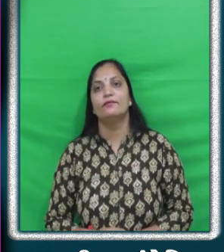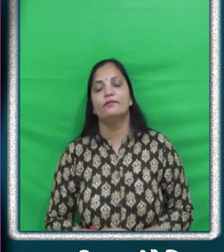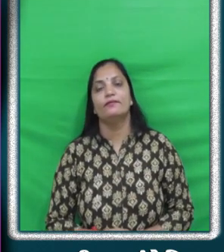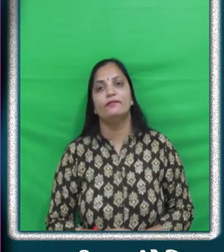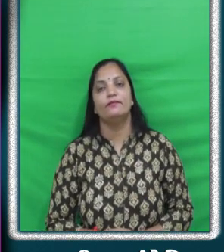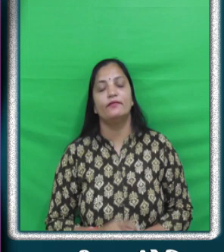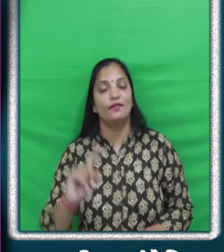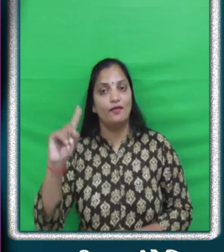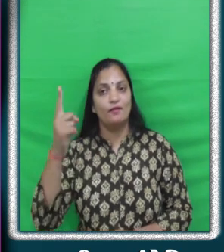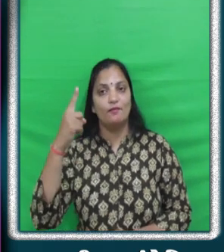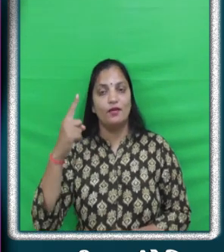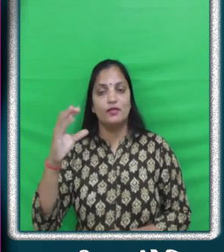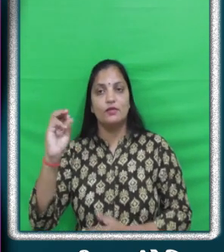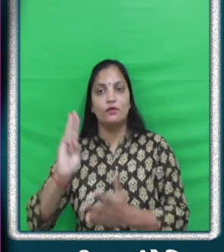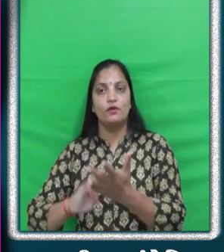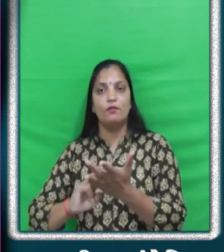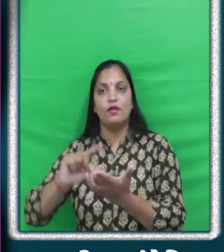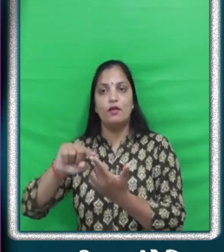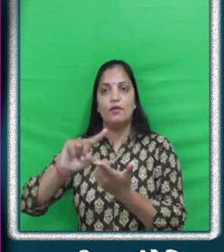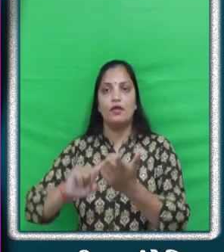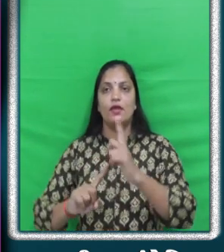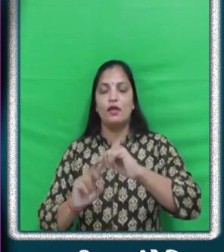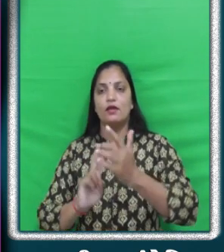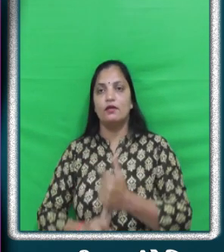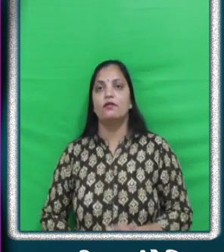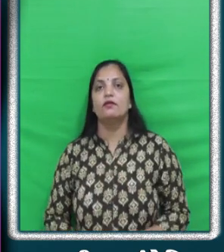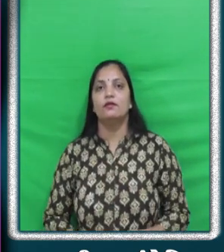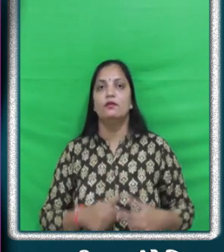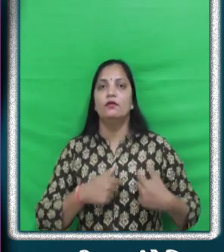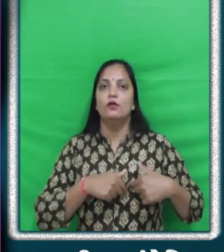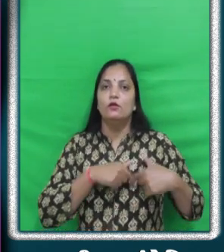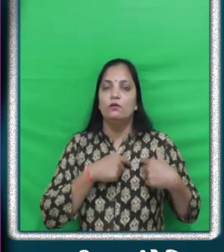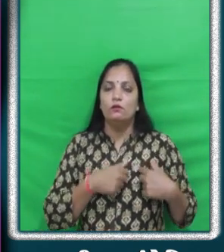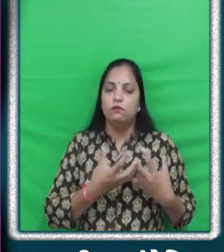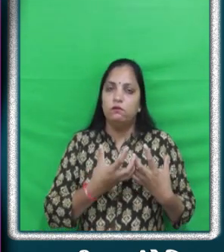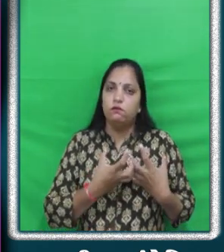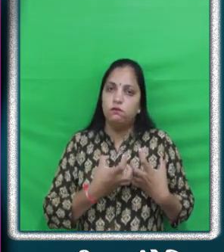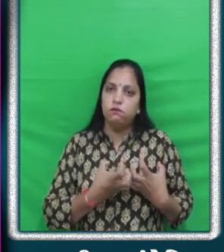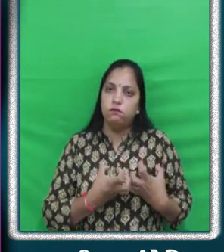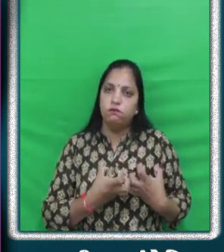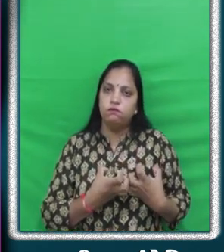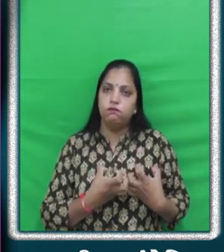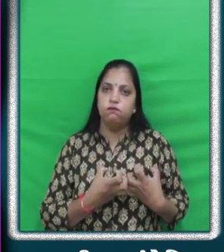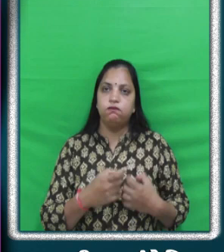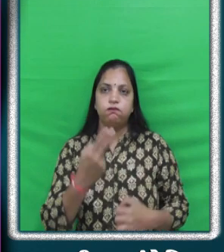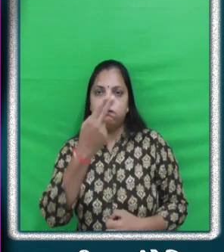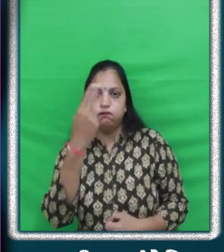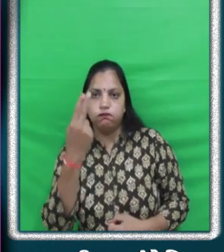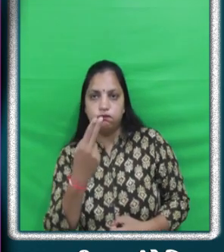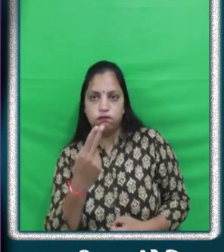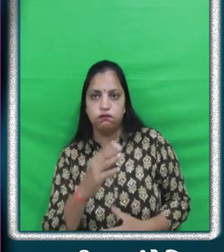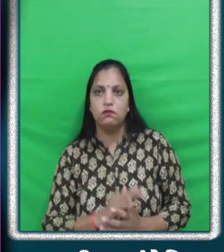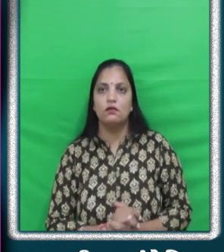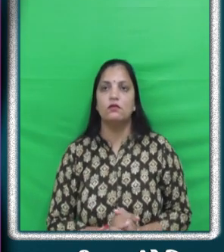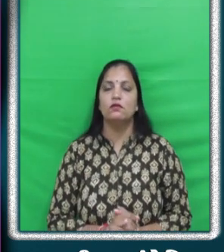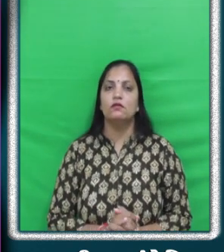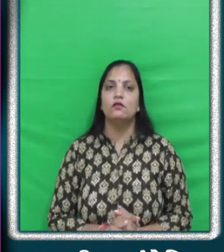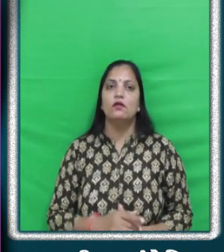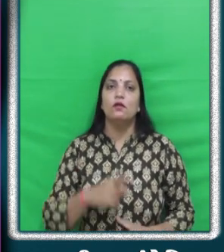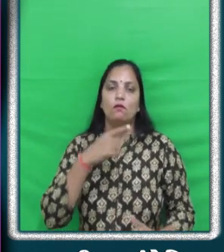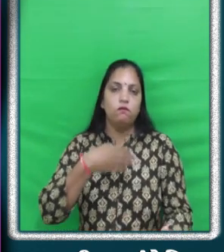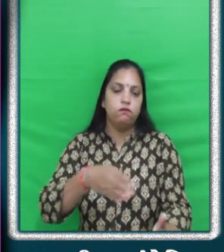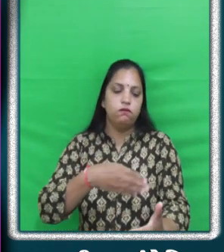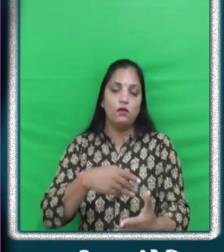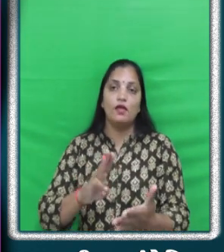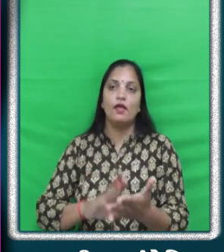છે. પહેલા જેની કમેન્ટ આવશે કે હૃદયના સંકોચ દરમિયાન નીચે આપેલી,